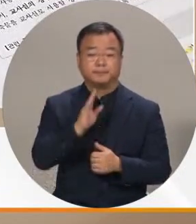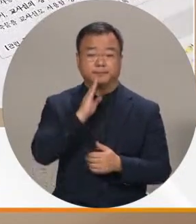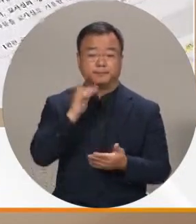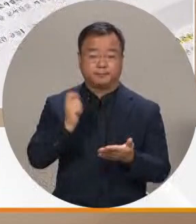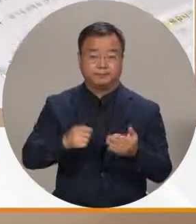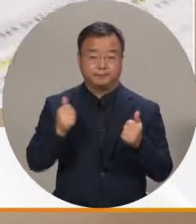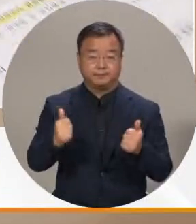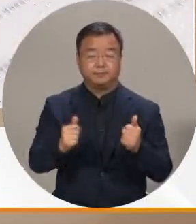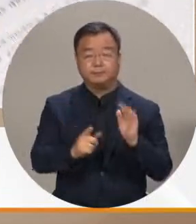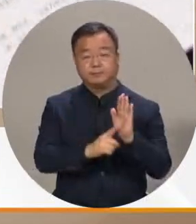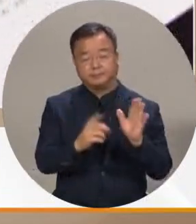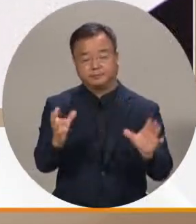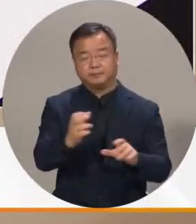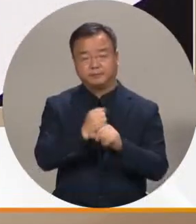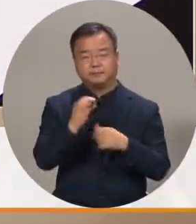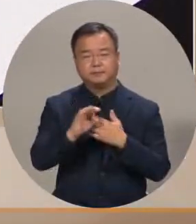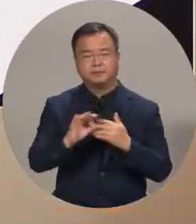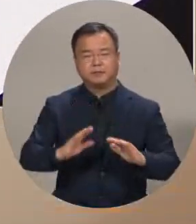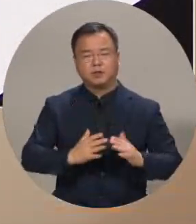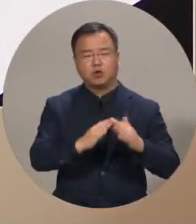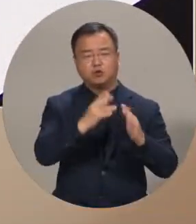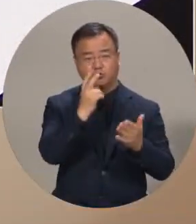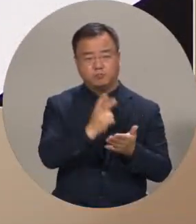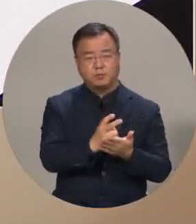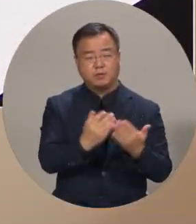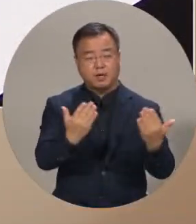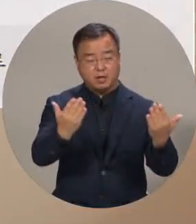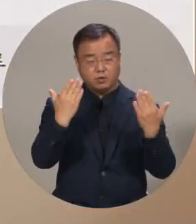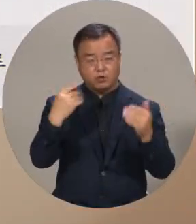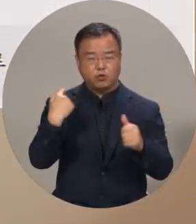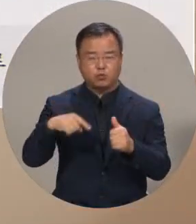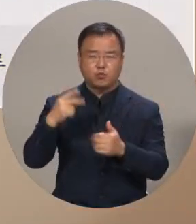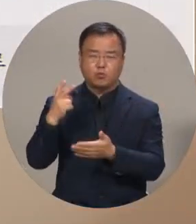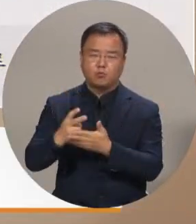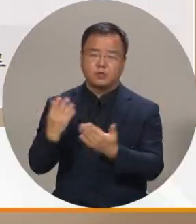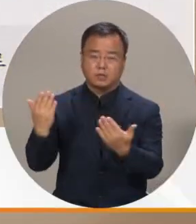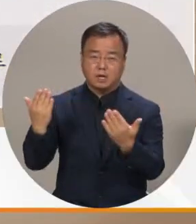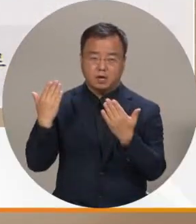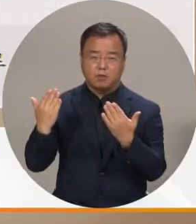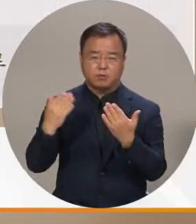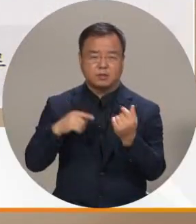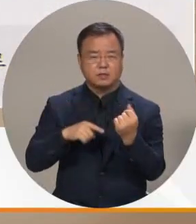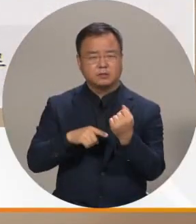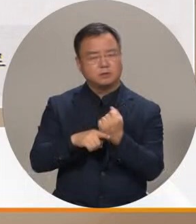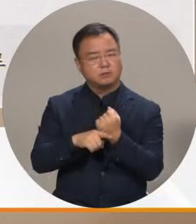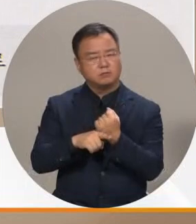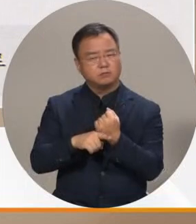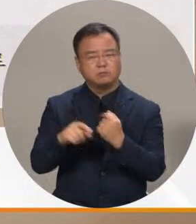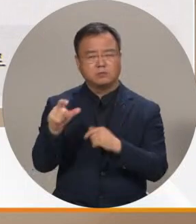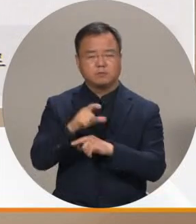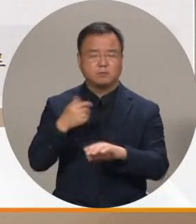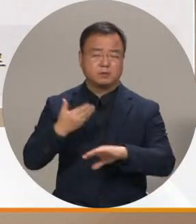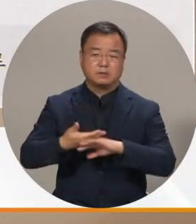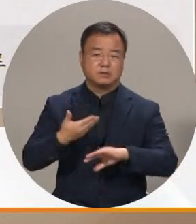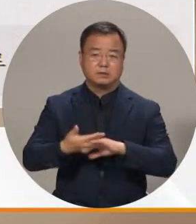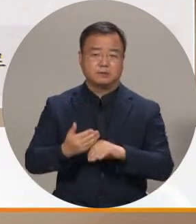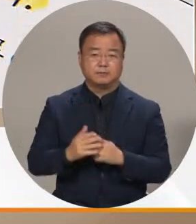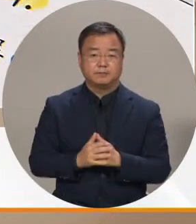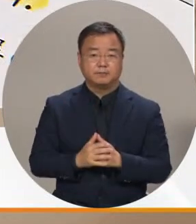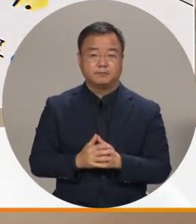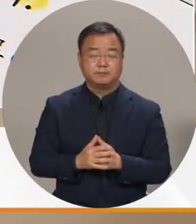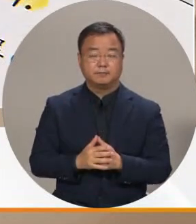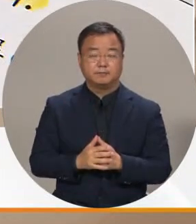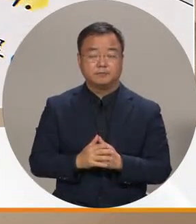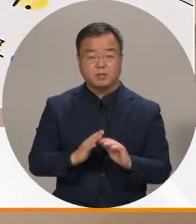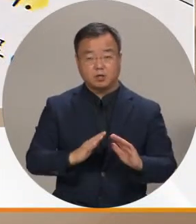법원 판결을 요약하면 건축법에서의 어떤 학교는 교육법상행학교로 그 의미를 제안해서 해석할 수 없다라는 겁니다 쉽게